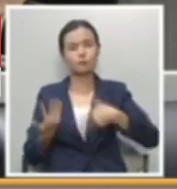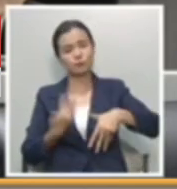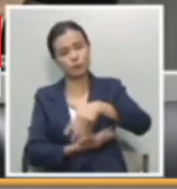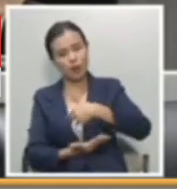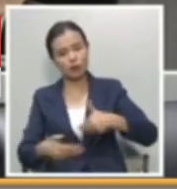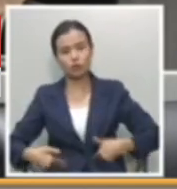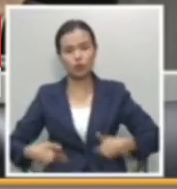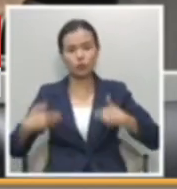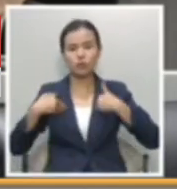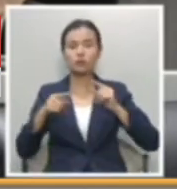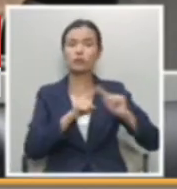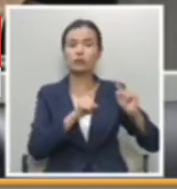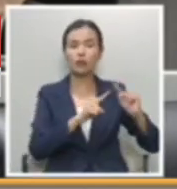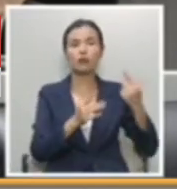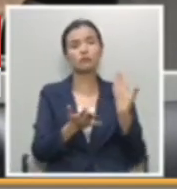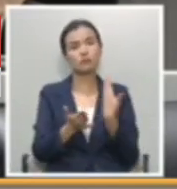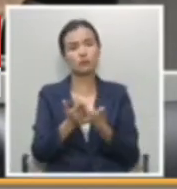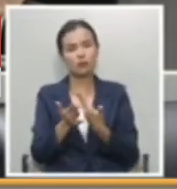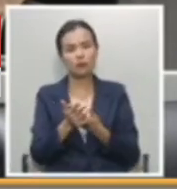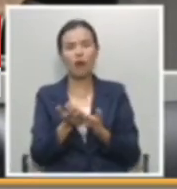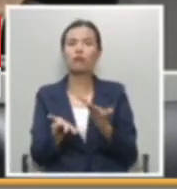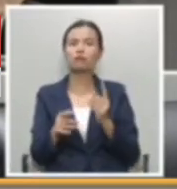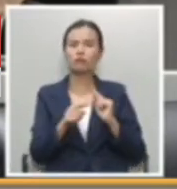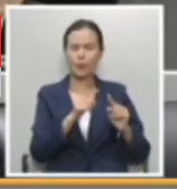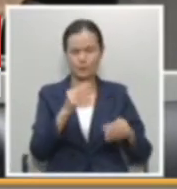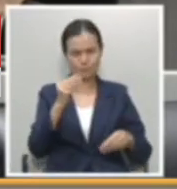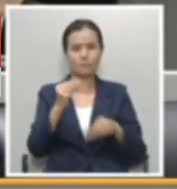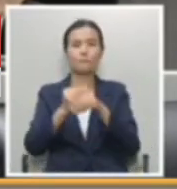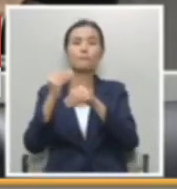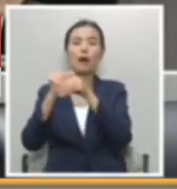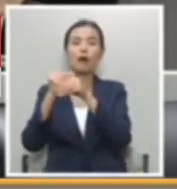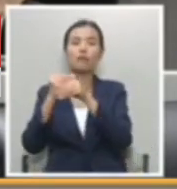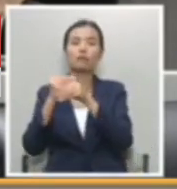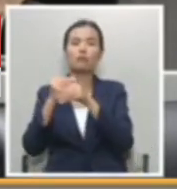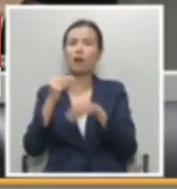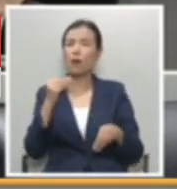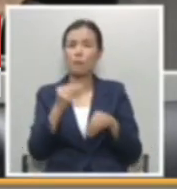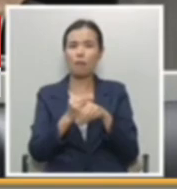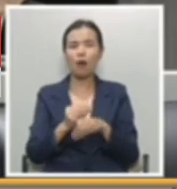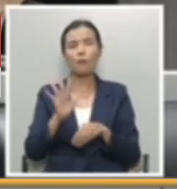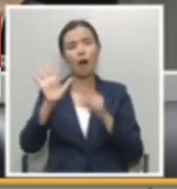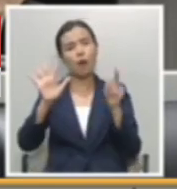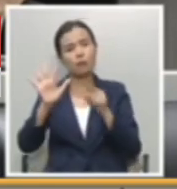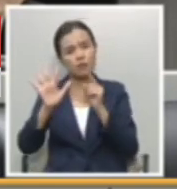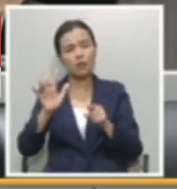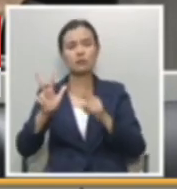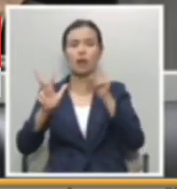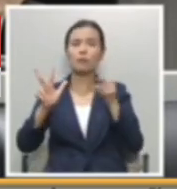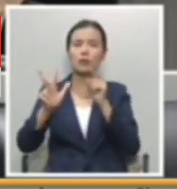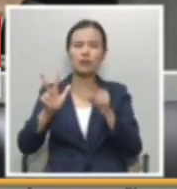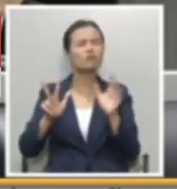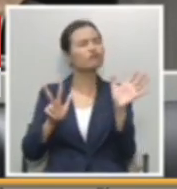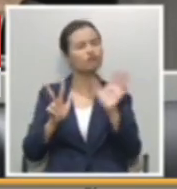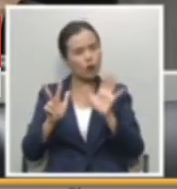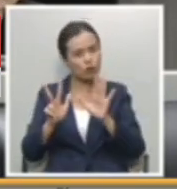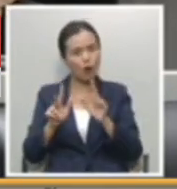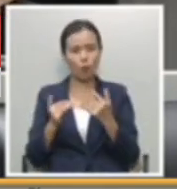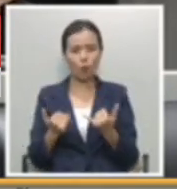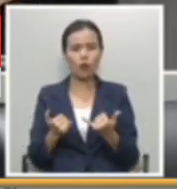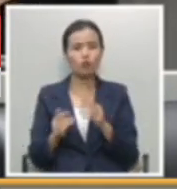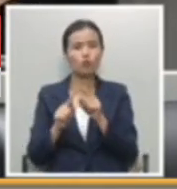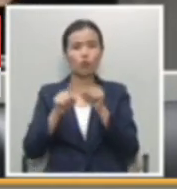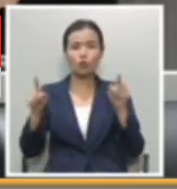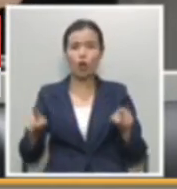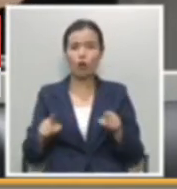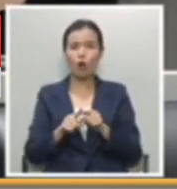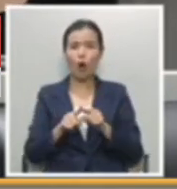ความเป็นอยู่ปรับเพิ่มไม่ต้องเพิ่มทีละ 5% 3% อย่างที่เป็นมาวันนี้ถ้าออกจากกรอบ